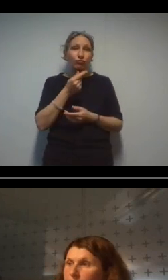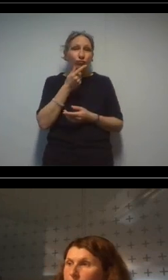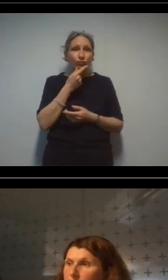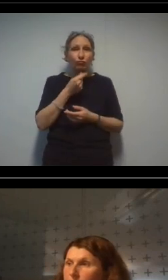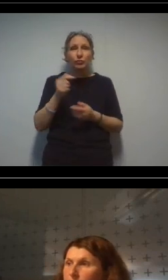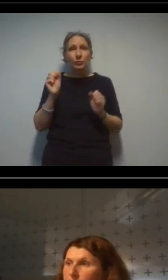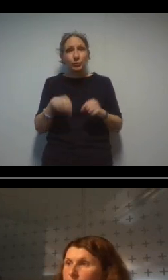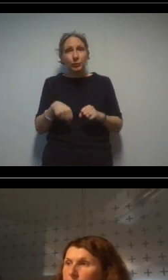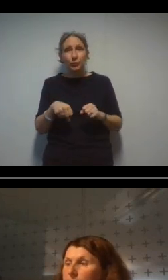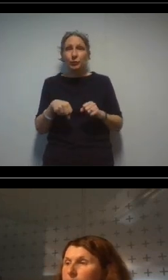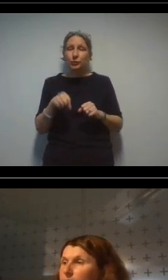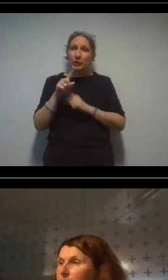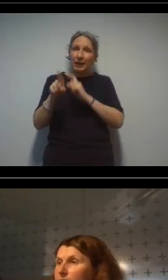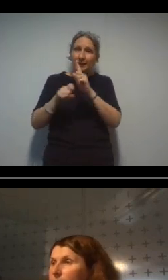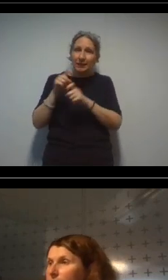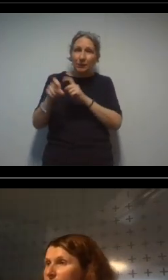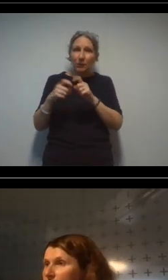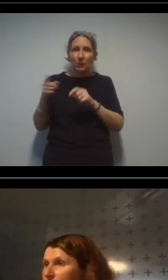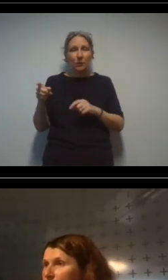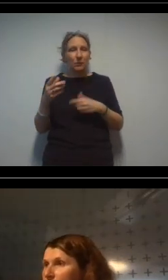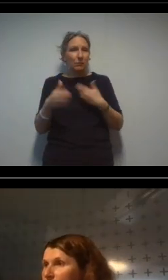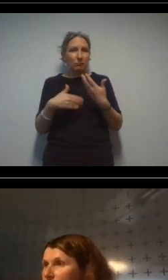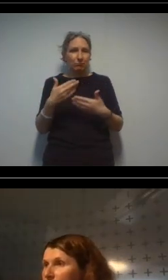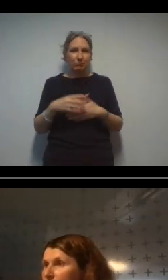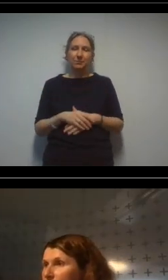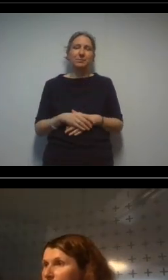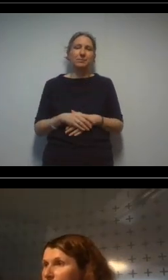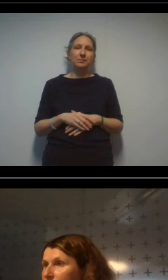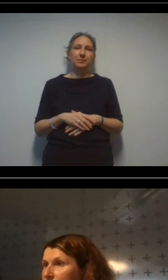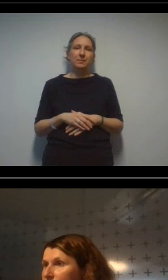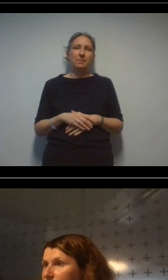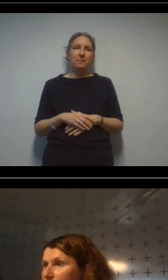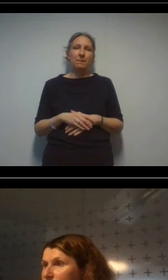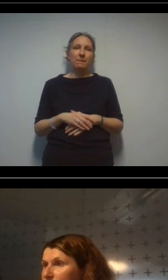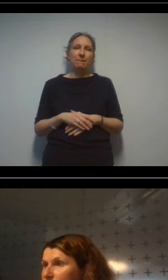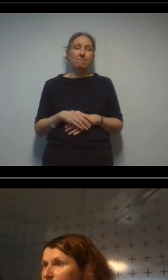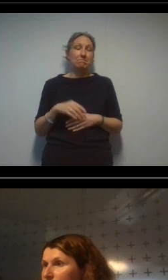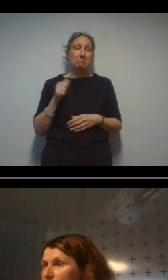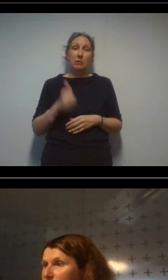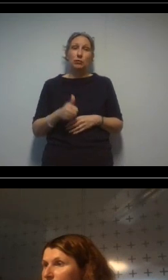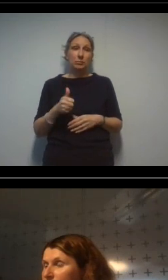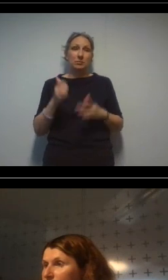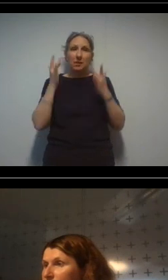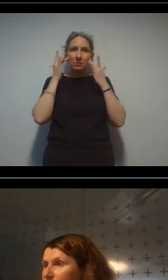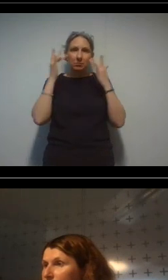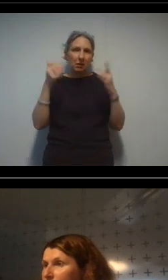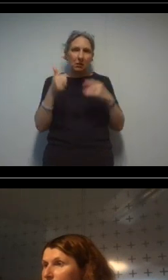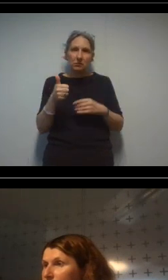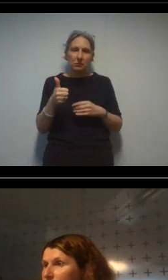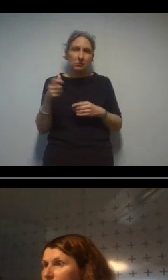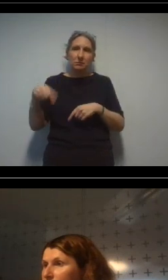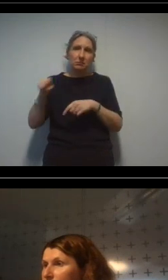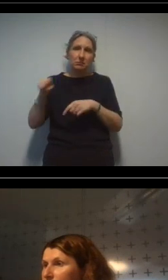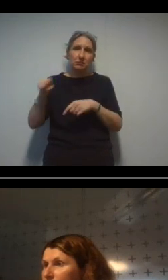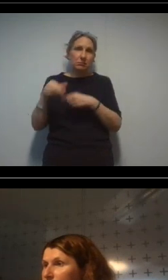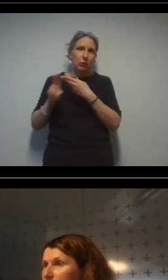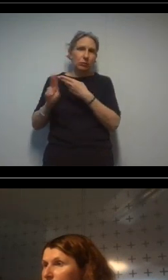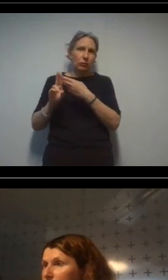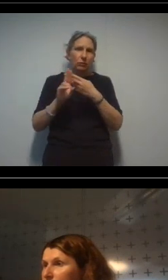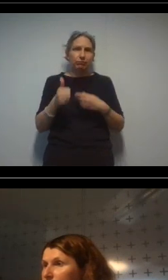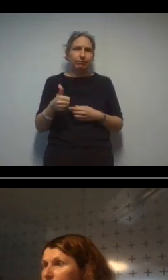des questions, un peu plus informelles. Donc, super expérience aussi et super retour. Donc, je suis